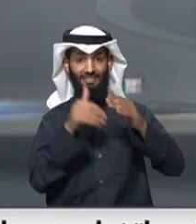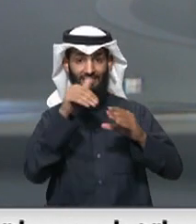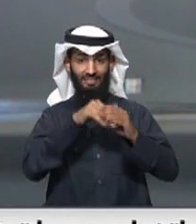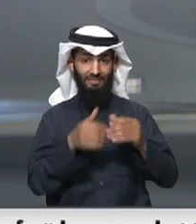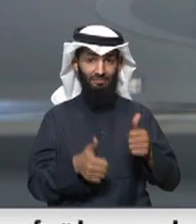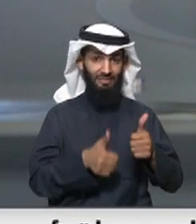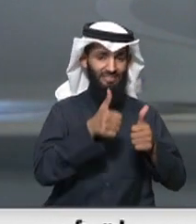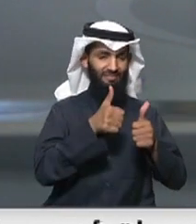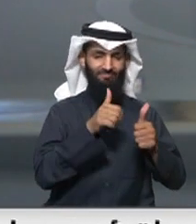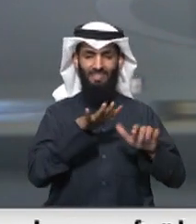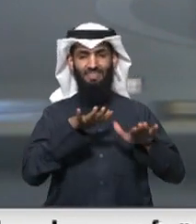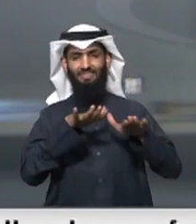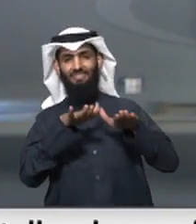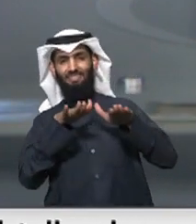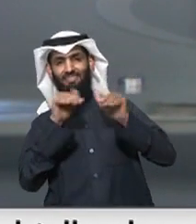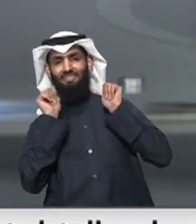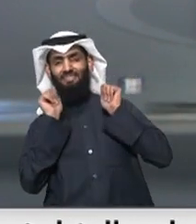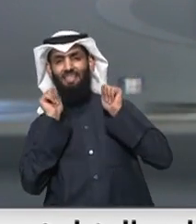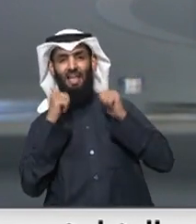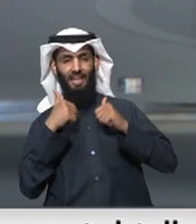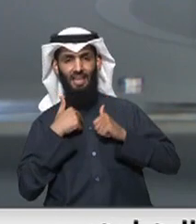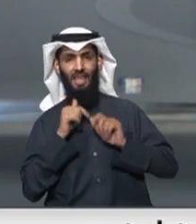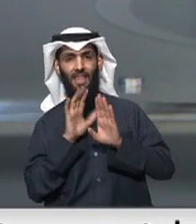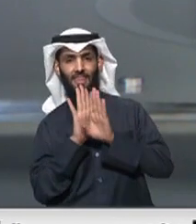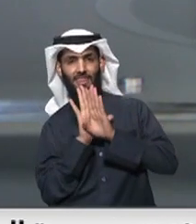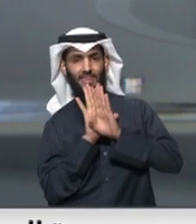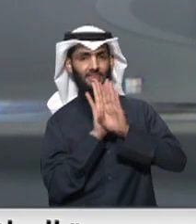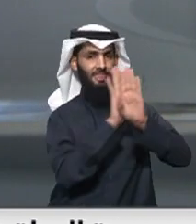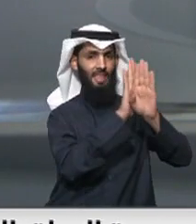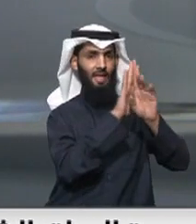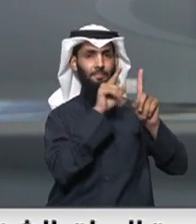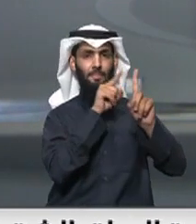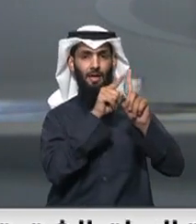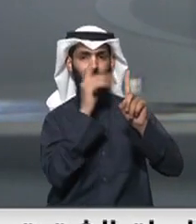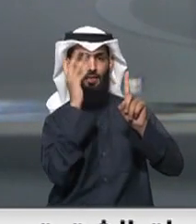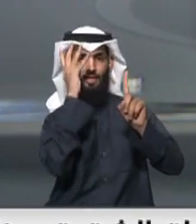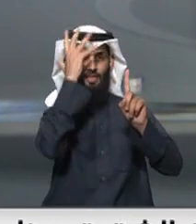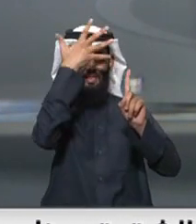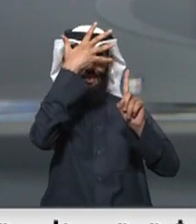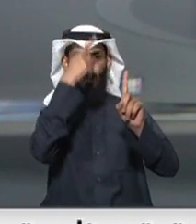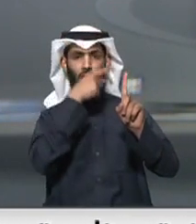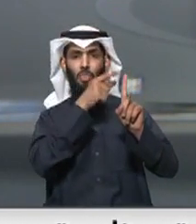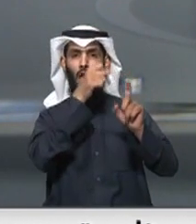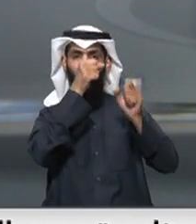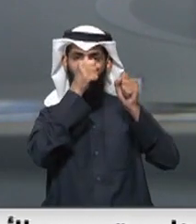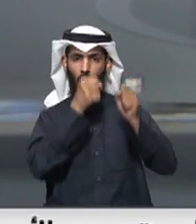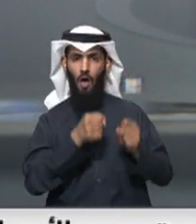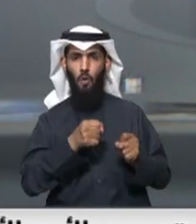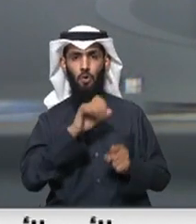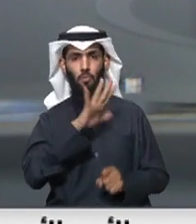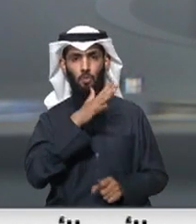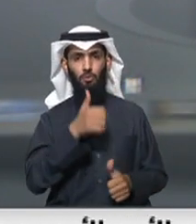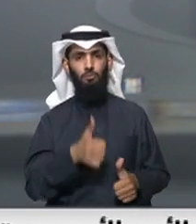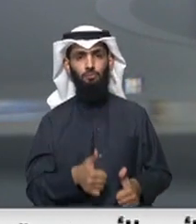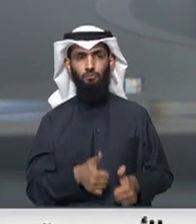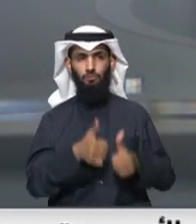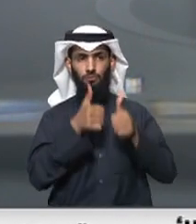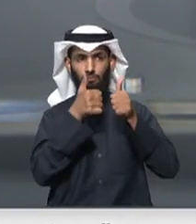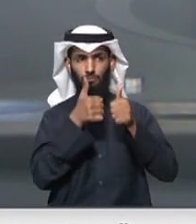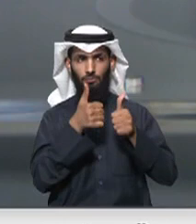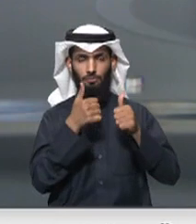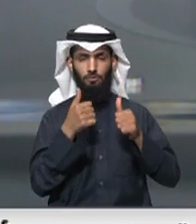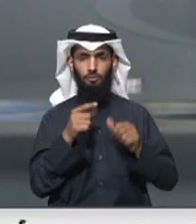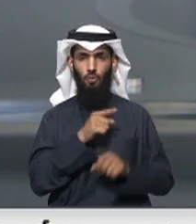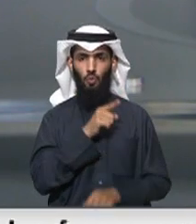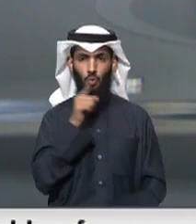لمنافسه الرئيس السابق دونالد ترامب الذي ينظر اليه على انه المرشح الاقوى للفوز بترشيح الحزب اما بدوره فقد